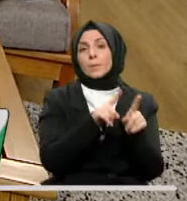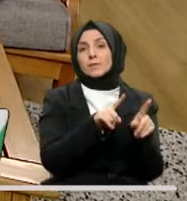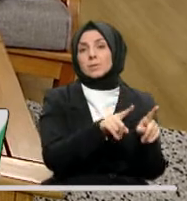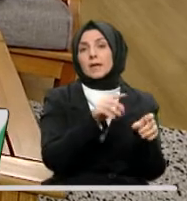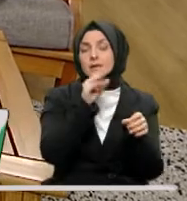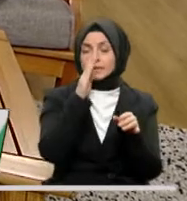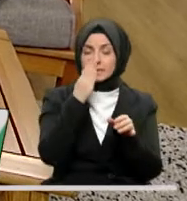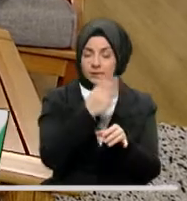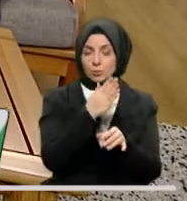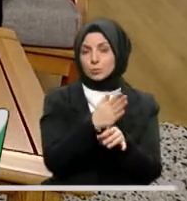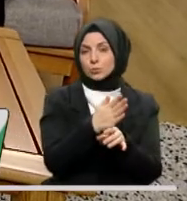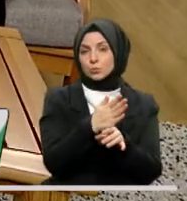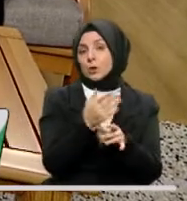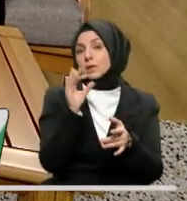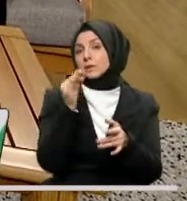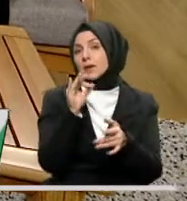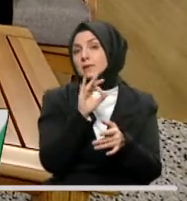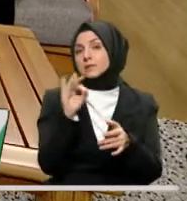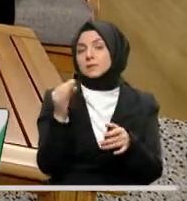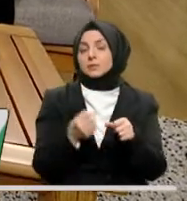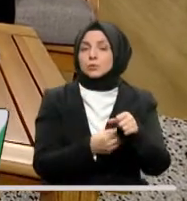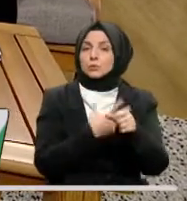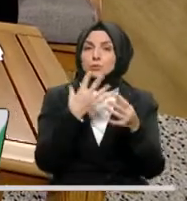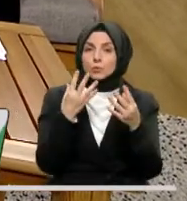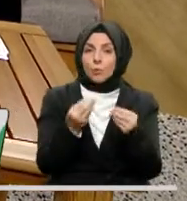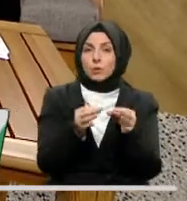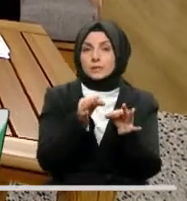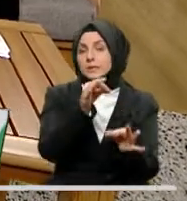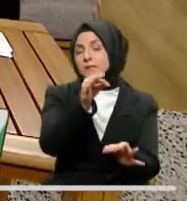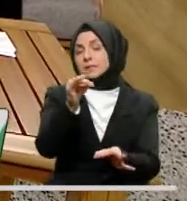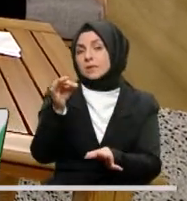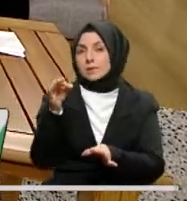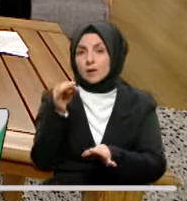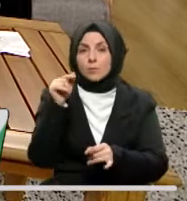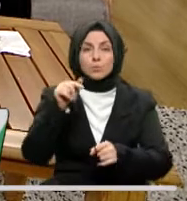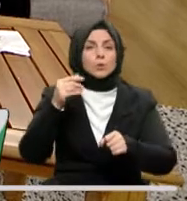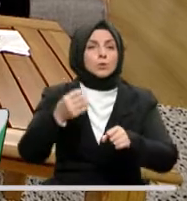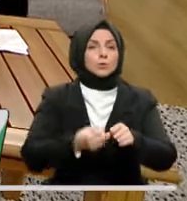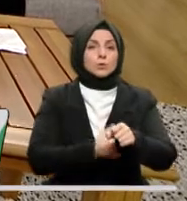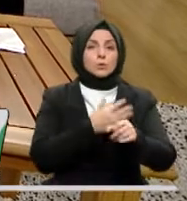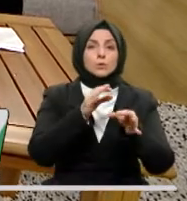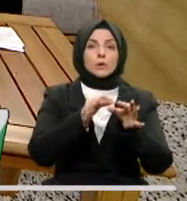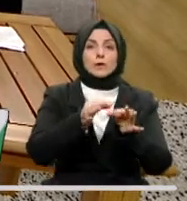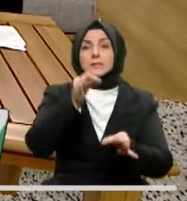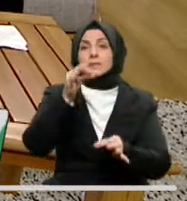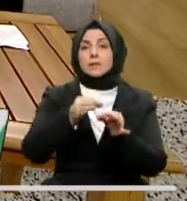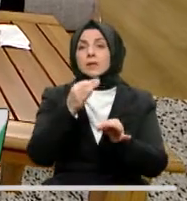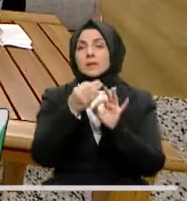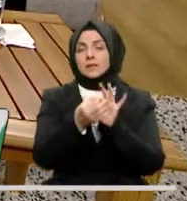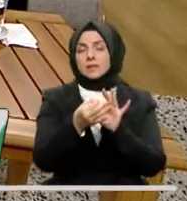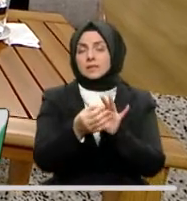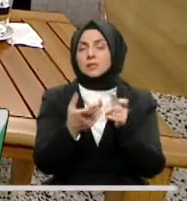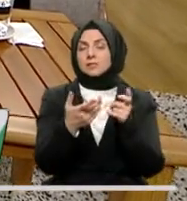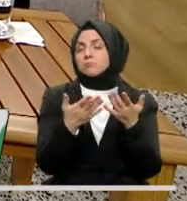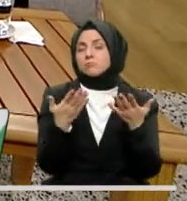peşinden gidiyoruz ediniz ve değersizlik duygusu olan insanlar bu duyguyla insan ilişkilerini nasıl şekillendiriyor lar sosyal